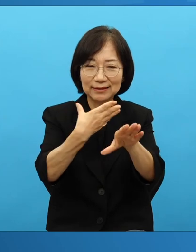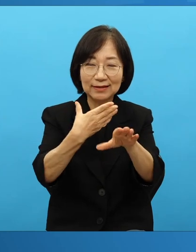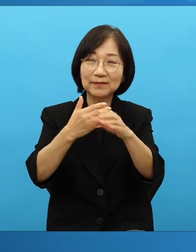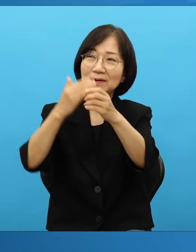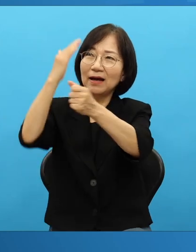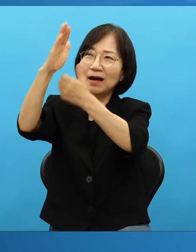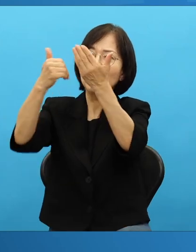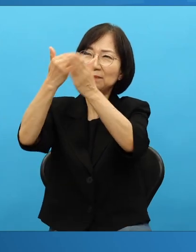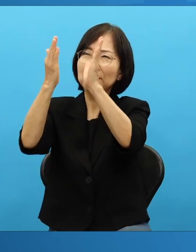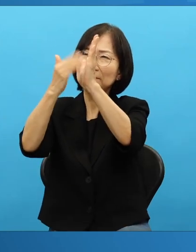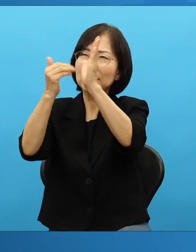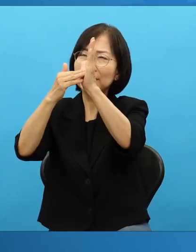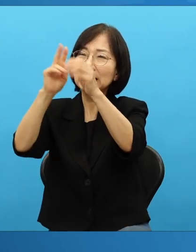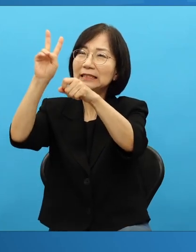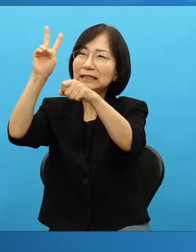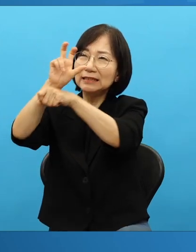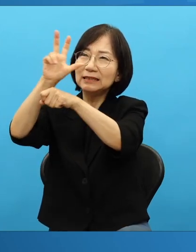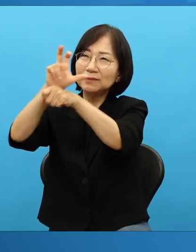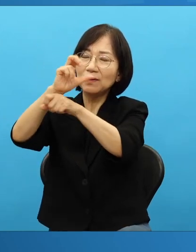된다.